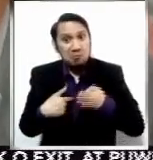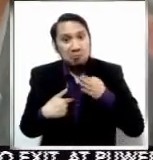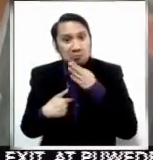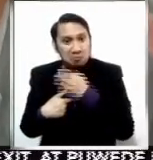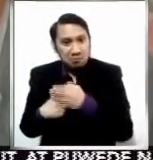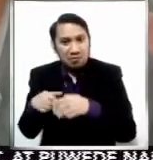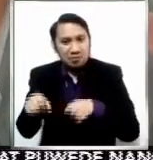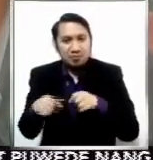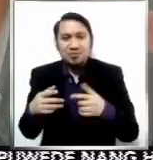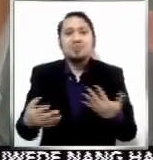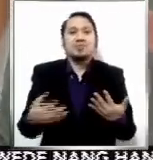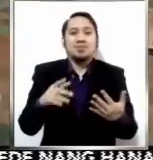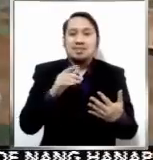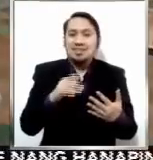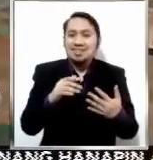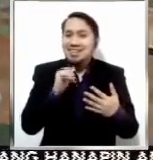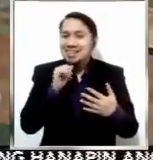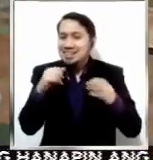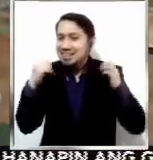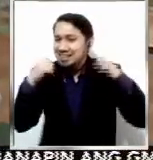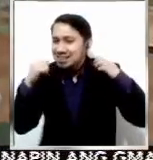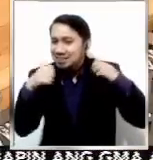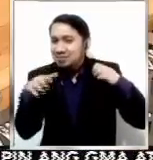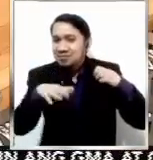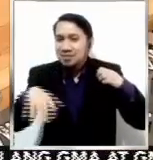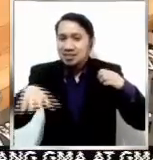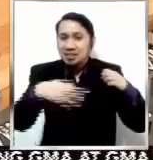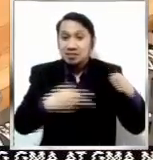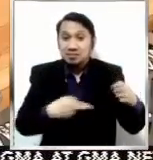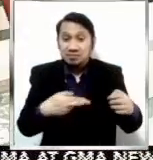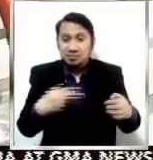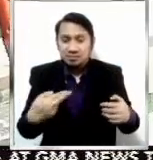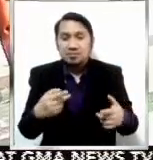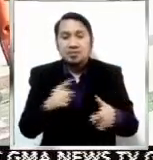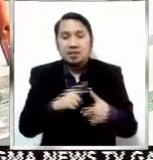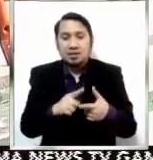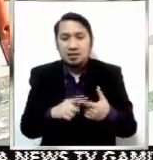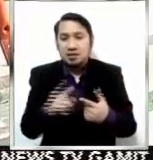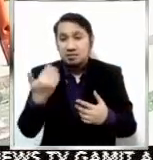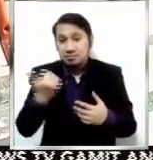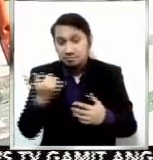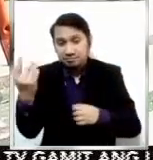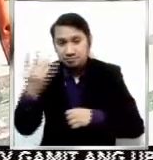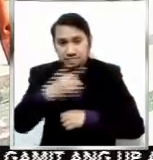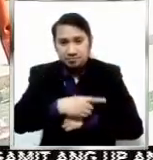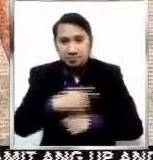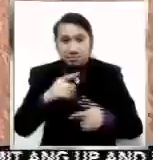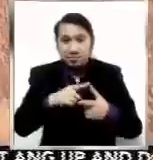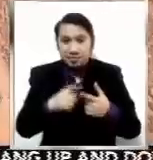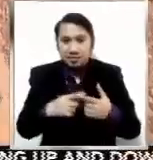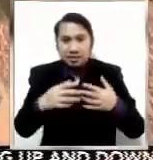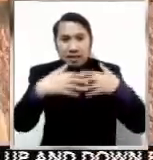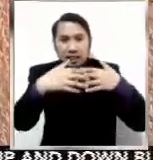Unexpected po na ganun yung mga reaction. Pero ilang araw lang sa kanyang bagong negosyo, bumigay ang kanyang lumang bike.